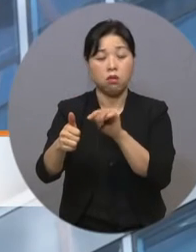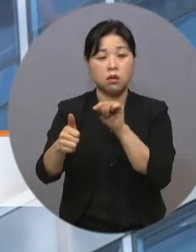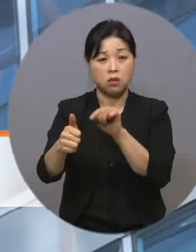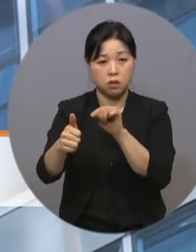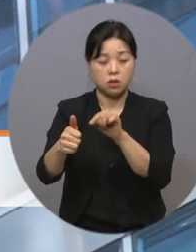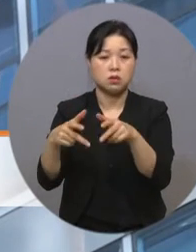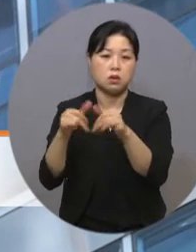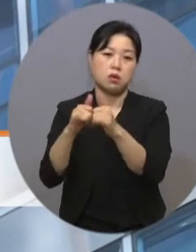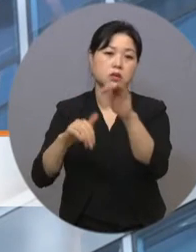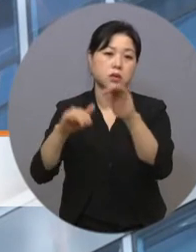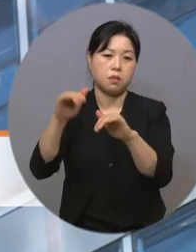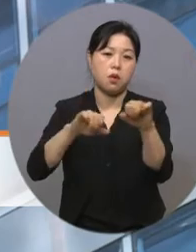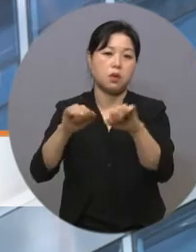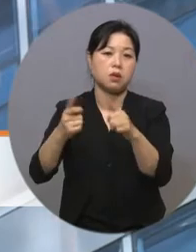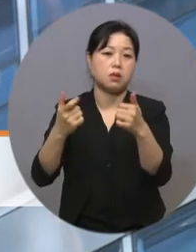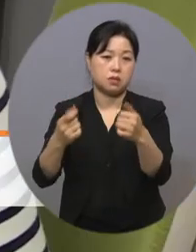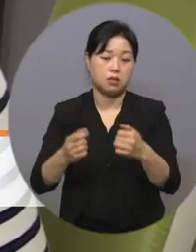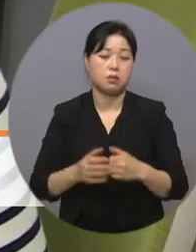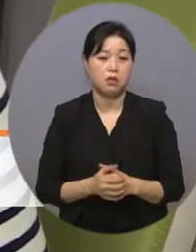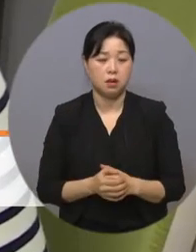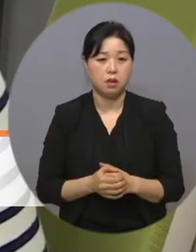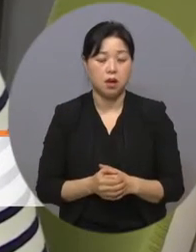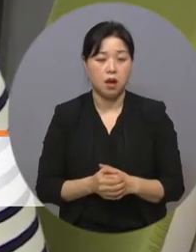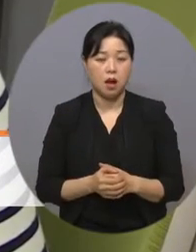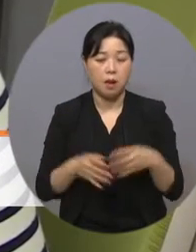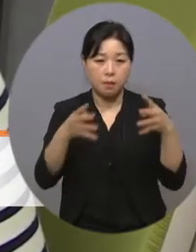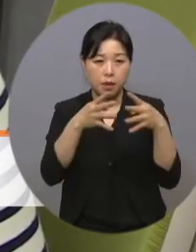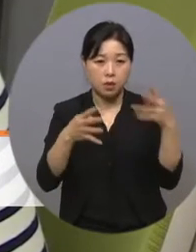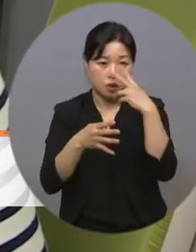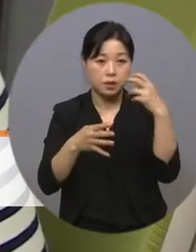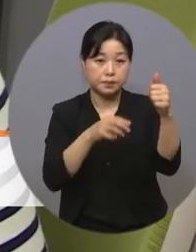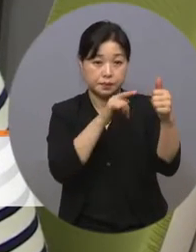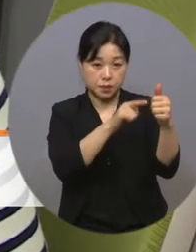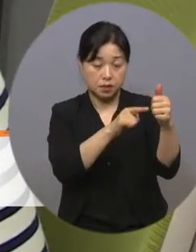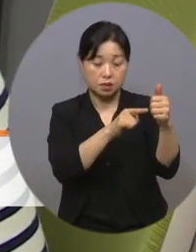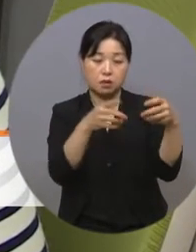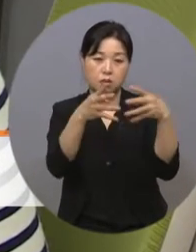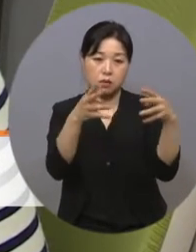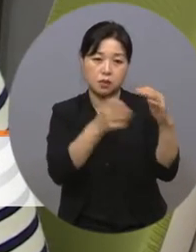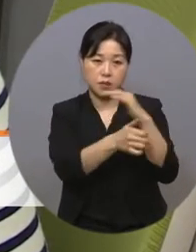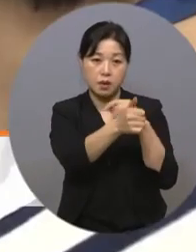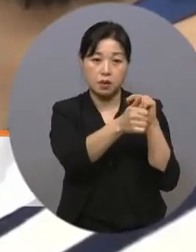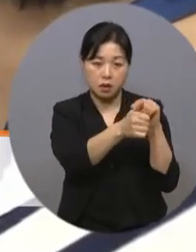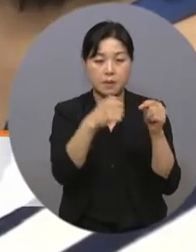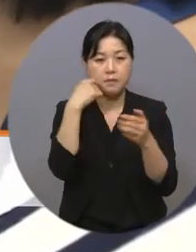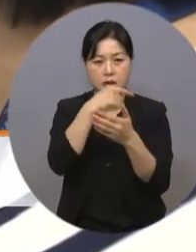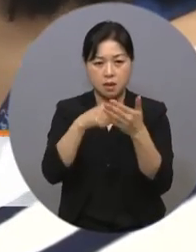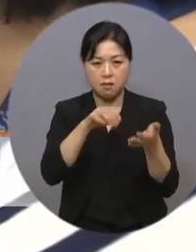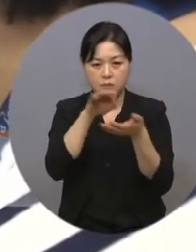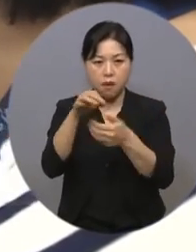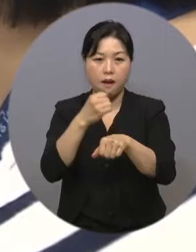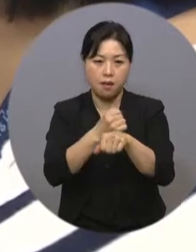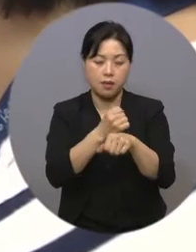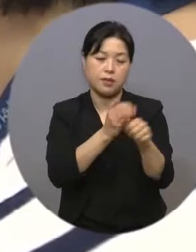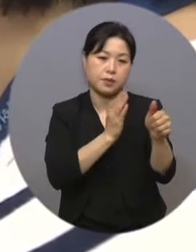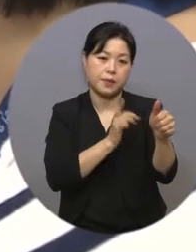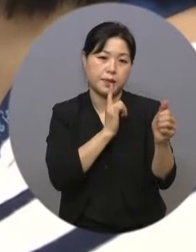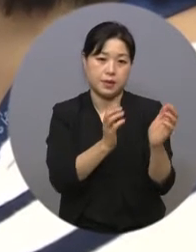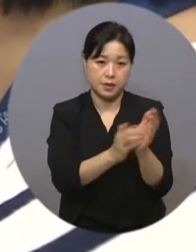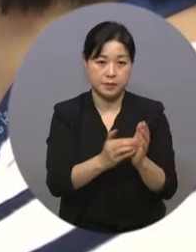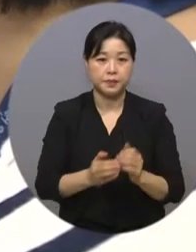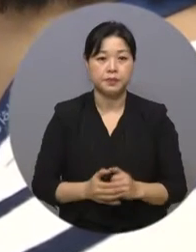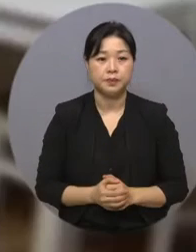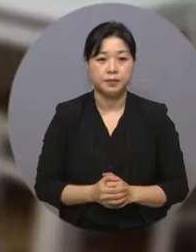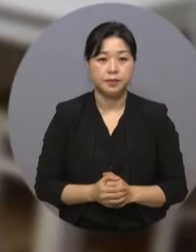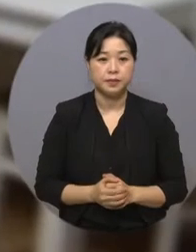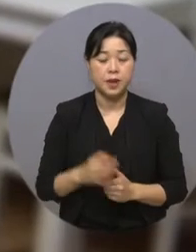판단하고 아파트관리 호 장과 입주자 대표 에게 손해배상을 권고했다 고 밝혔습니다 피해자인